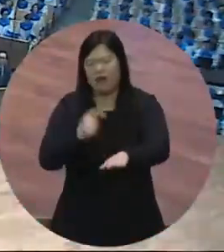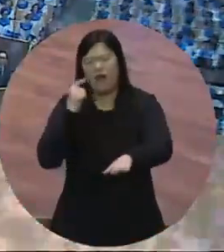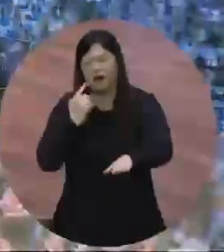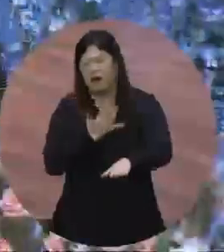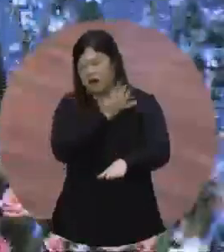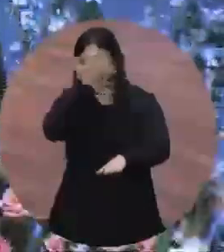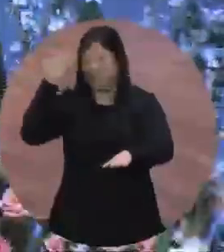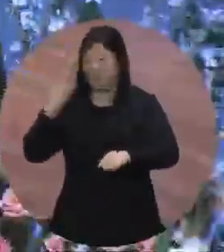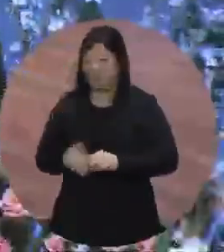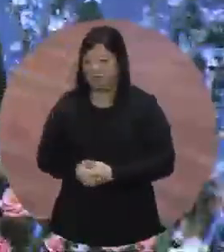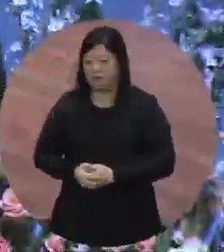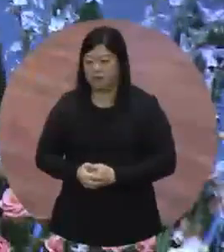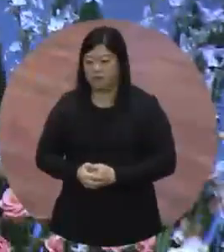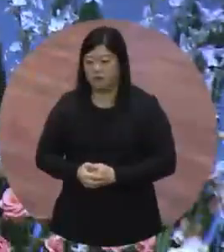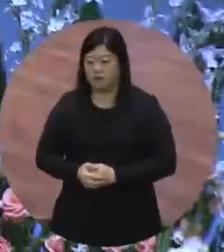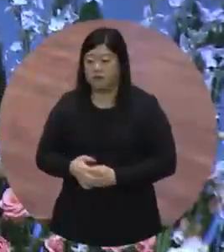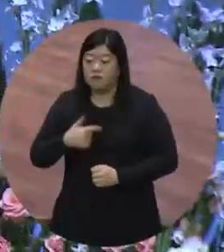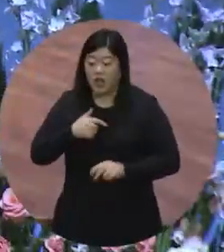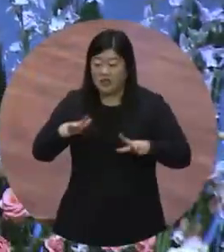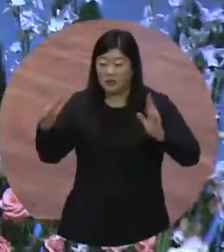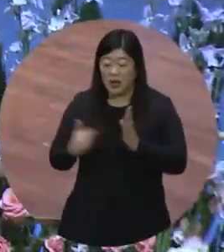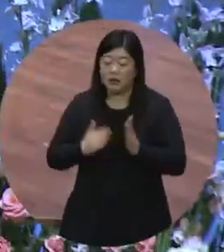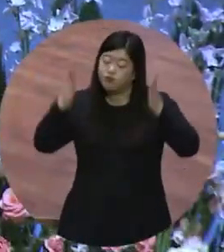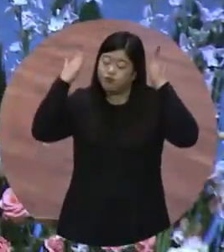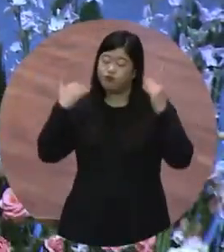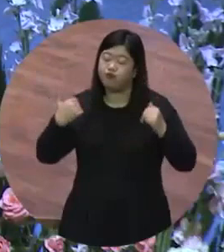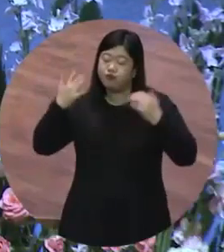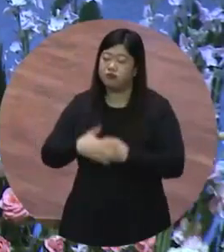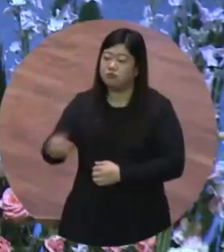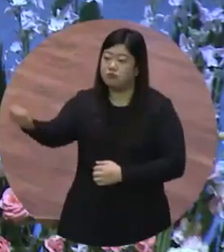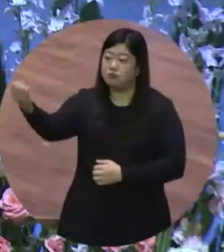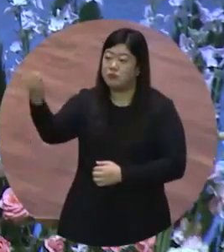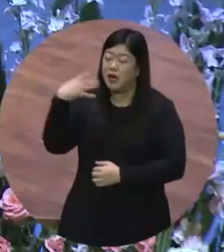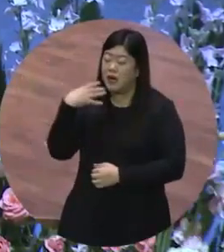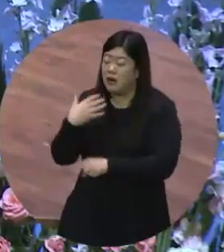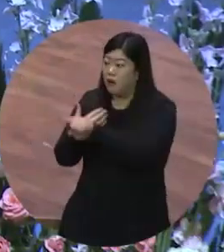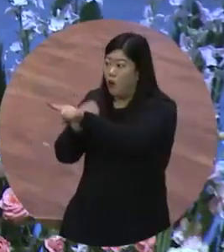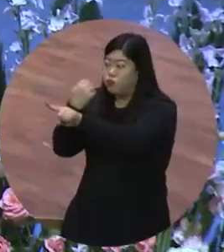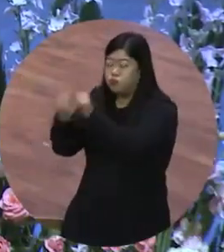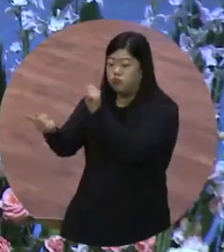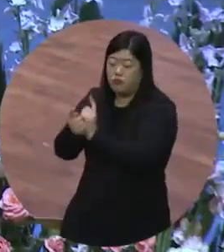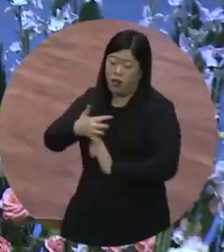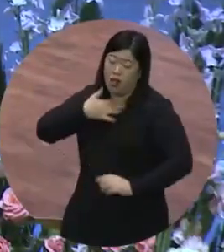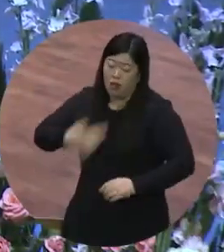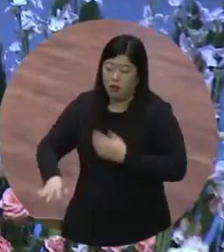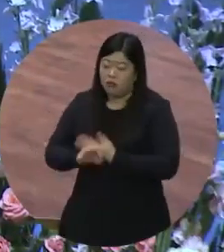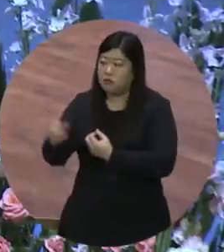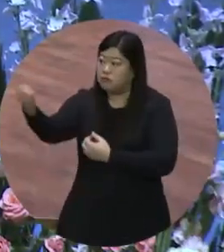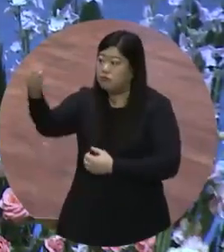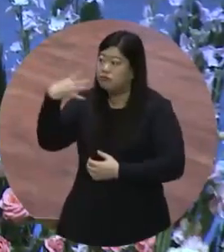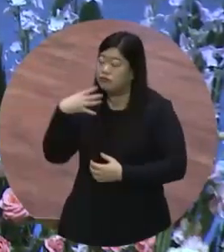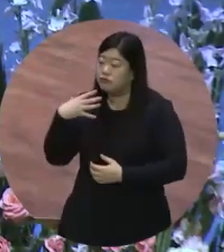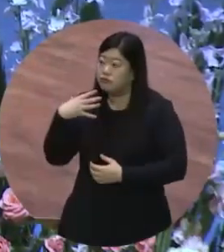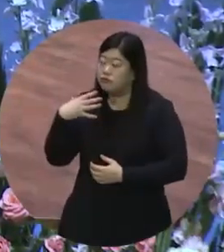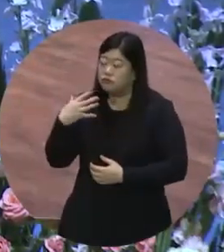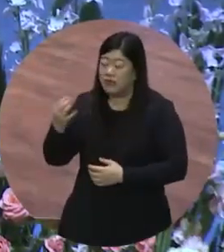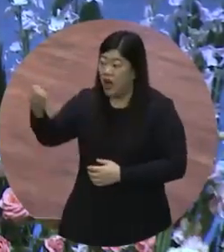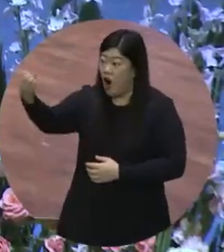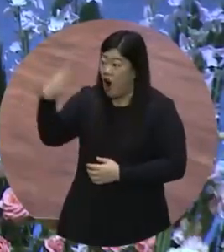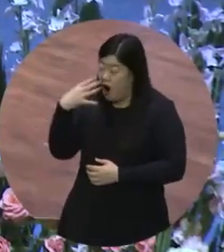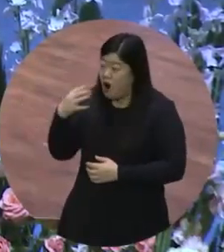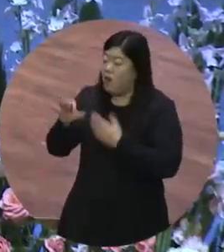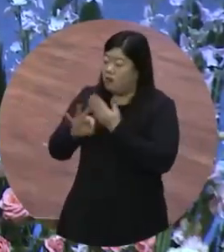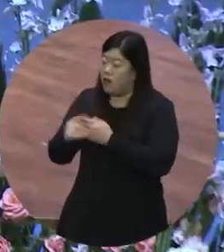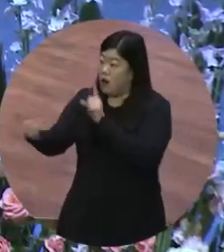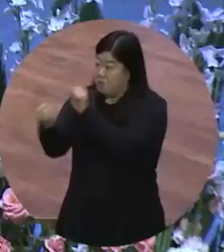전하지 않는데 어떻게 듣게 돼요? 듣지 못한 데 믿게 되느냐? 전에 들어야 믿어질 거 아니냐? 그래서 우리가 전도를